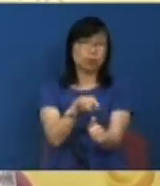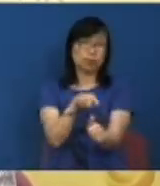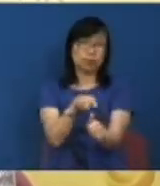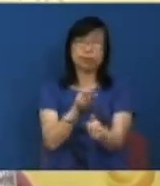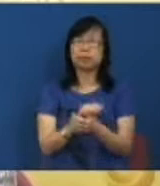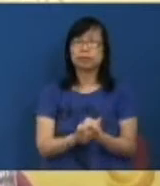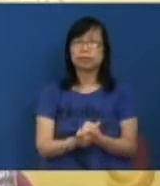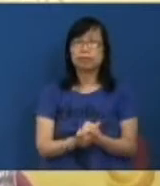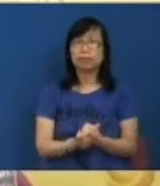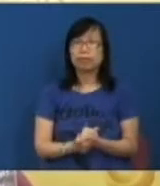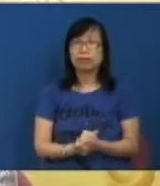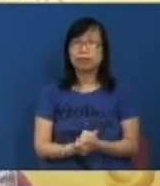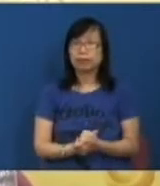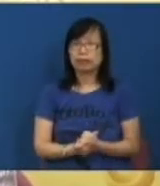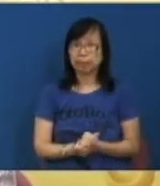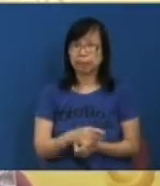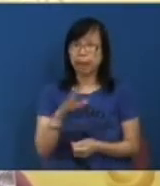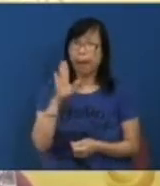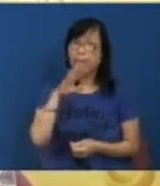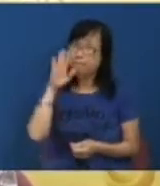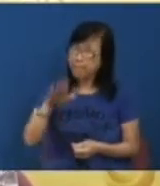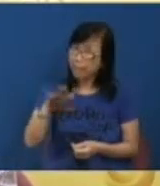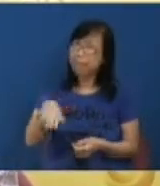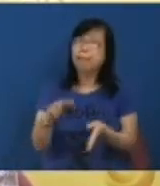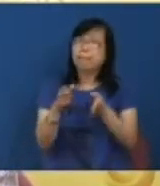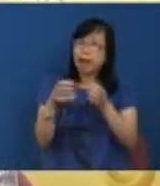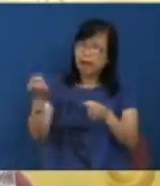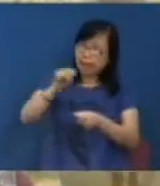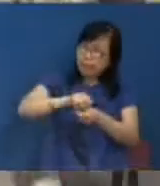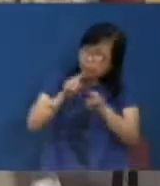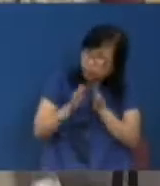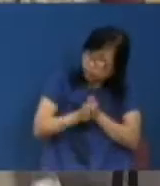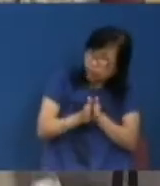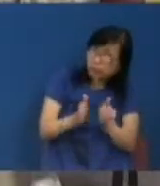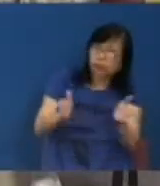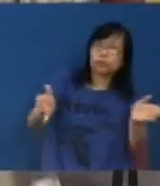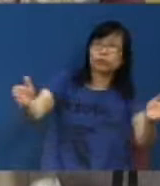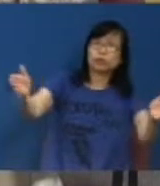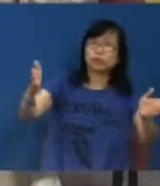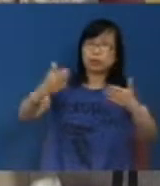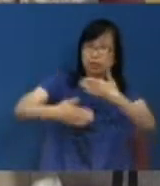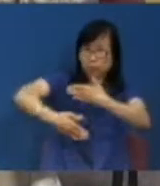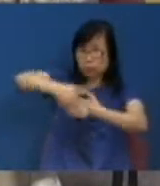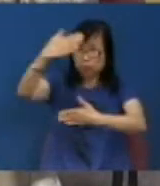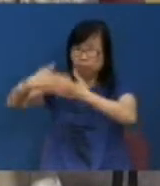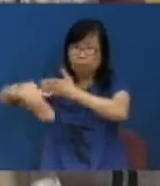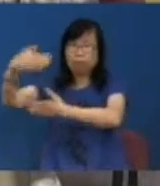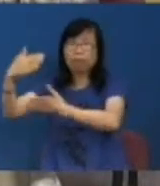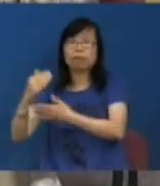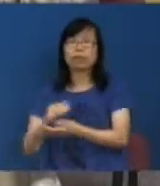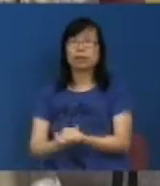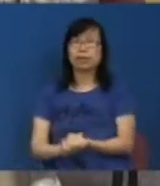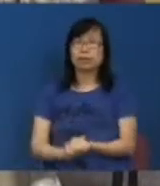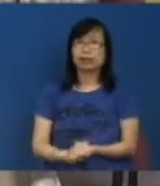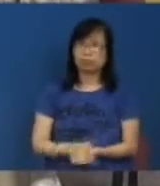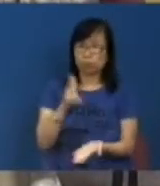啦。咁其實從而咧就可以慢慢地擴展到係一啲成座嘅大廈，甚至係企業嘅大廈。咁樣